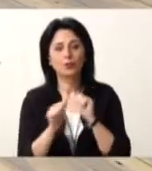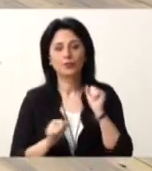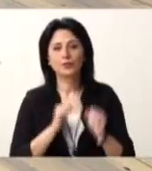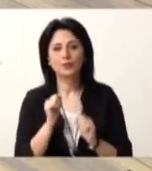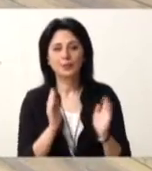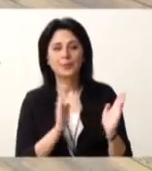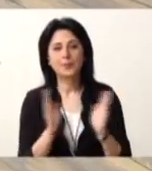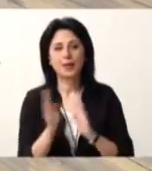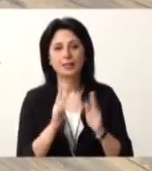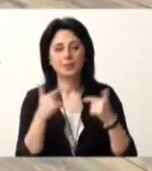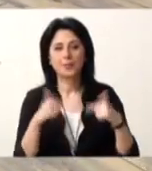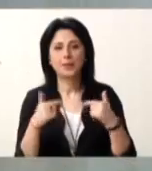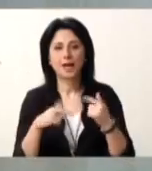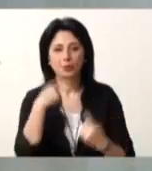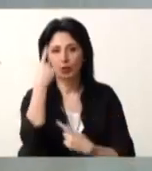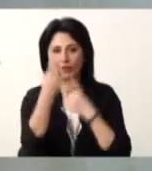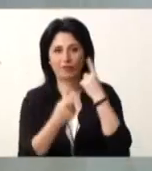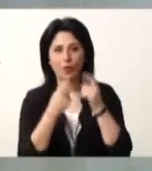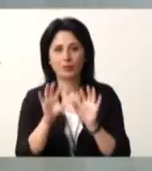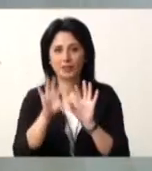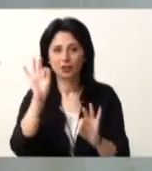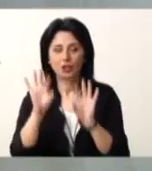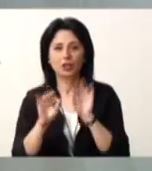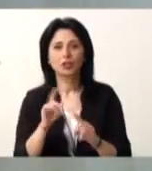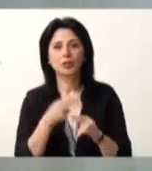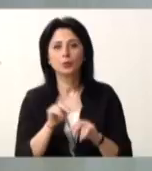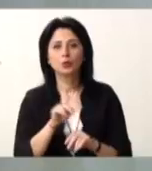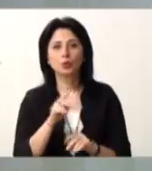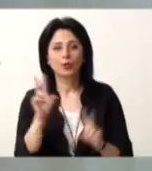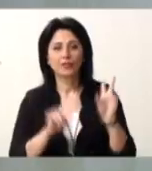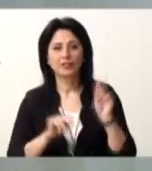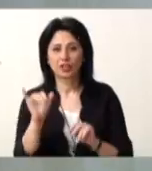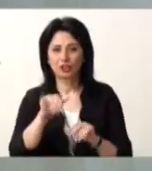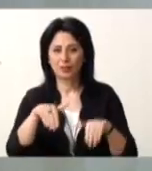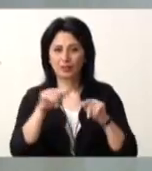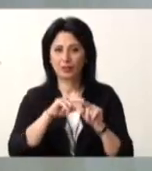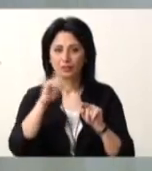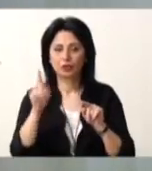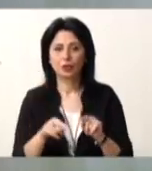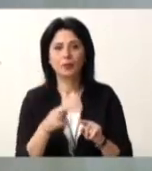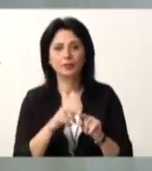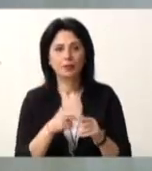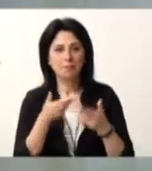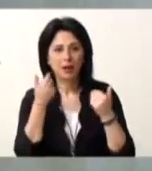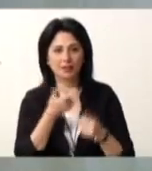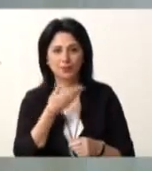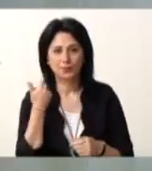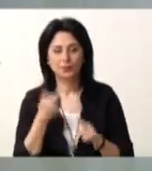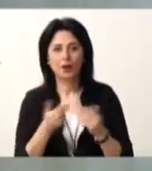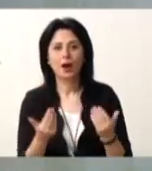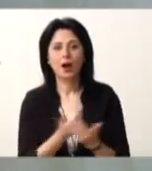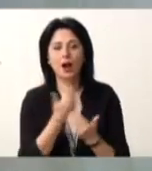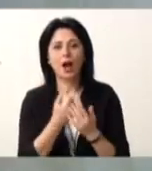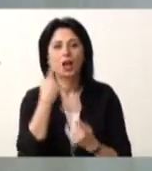ცდილობთ მაქსიმალურად პრაქტიკული ინფორმაცია შეგირჩიოთ, იმიტომ რომ ვითვალისწინებთ შაბათ კვირის შემდეგ, არც თუ ისე მარტივია